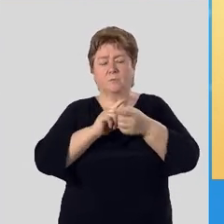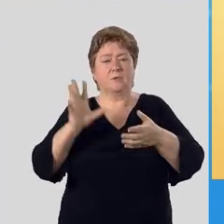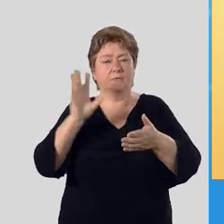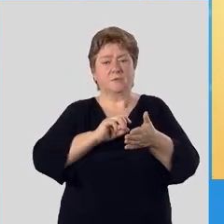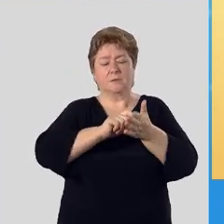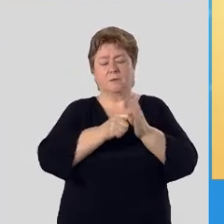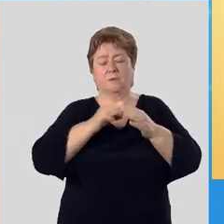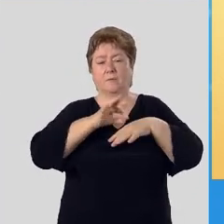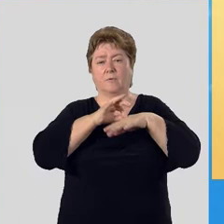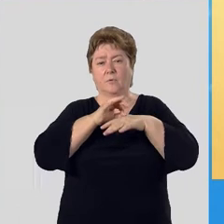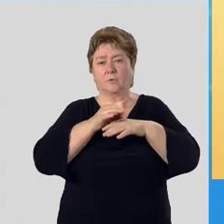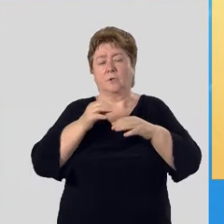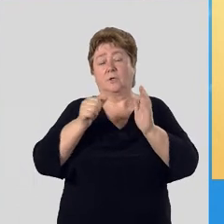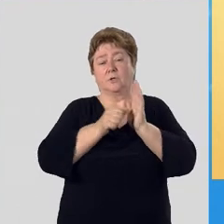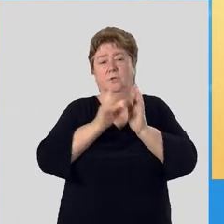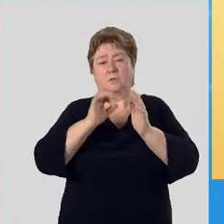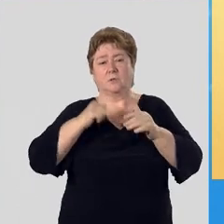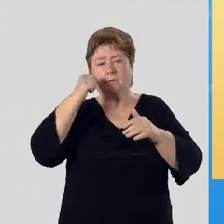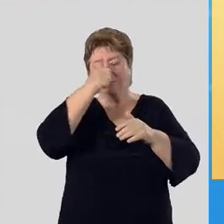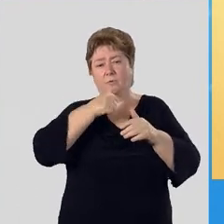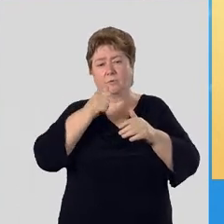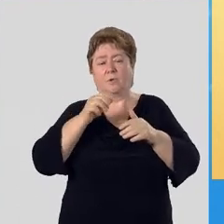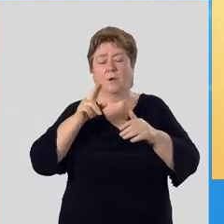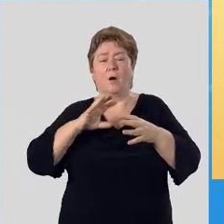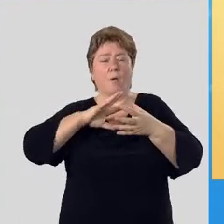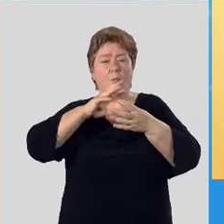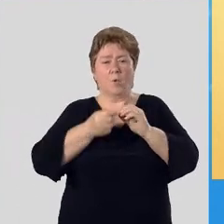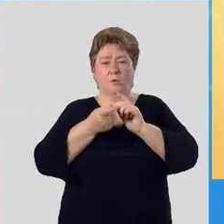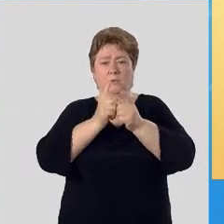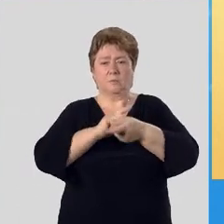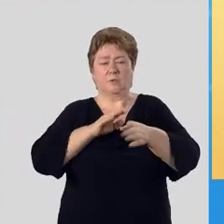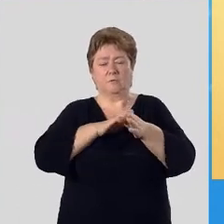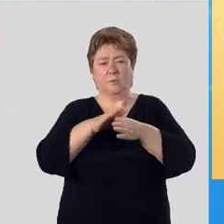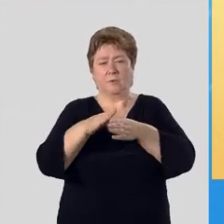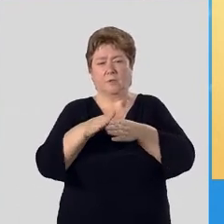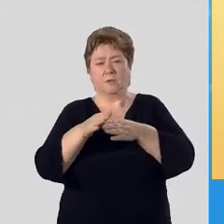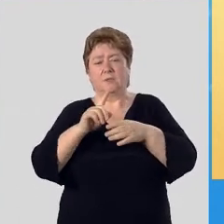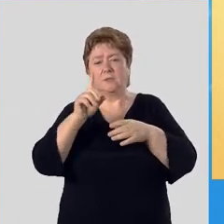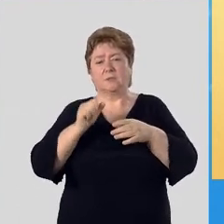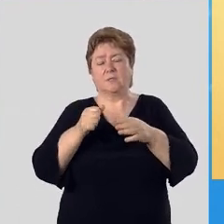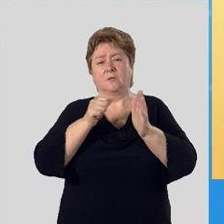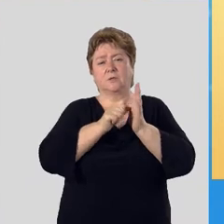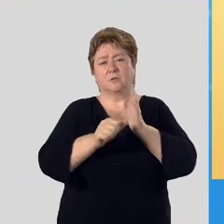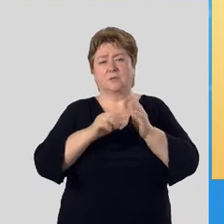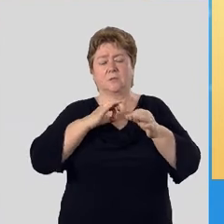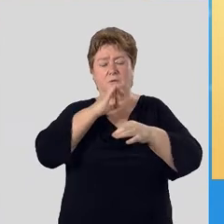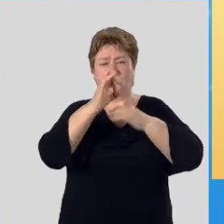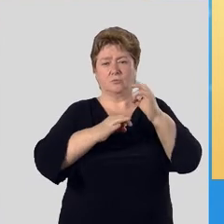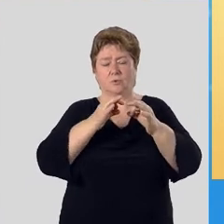всех клеток кожи происходит 6 раз в год, а полная замена осуществляется за 60